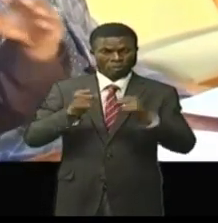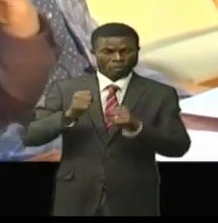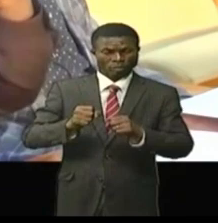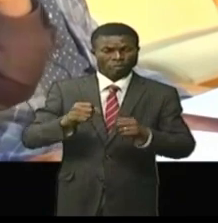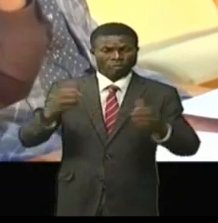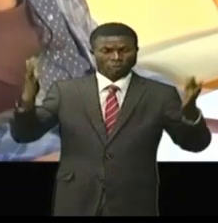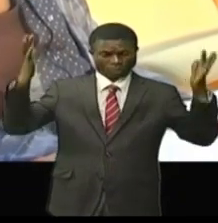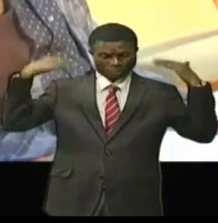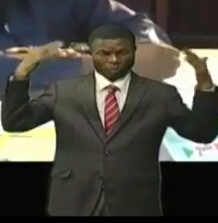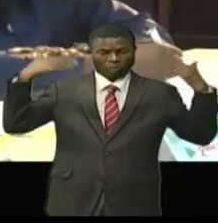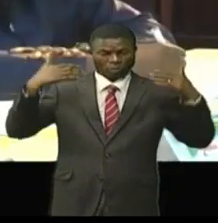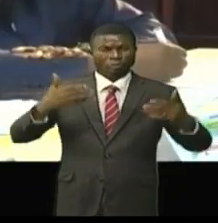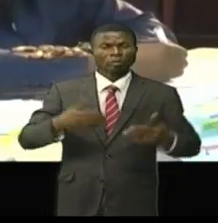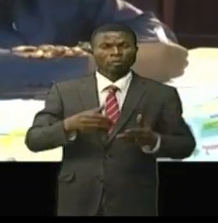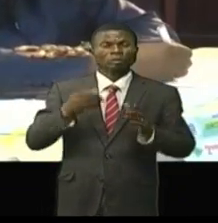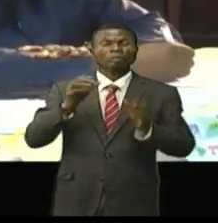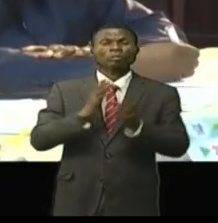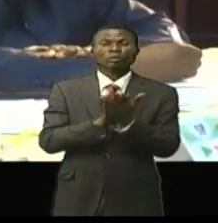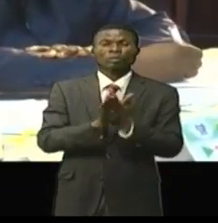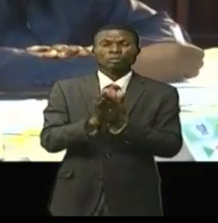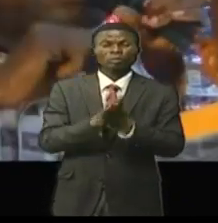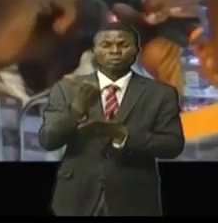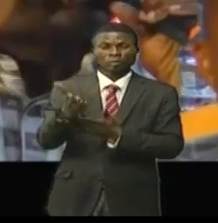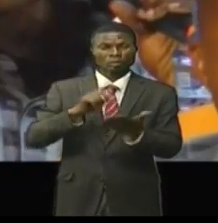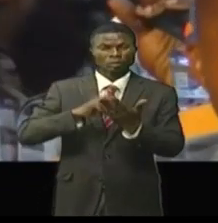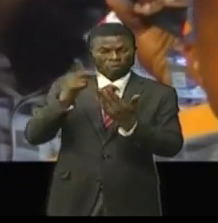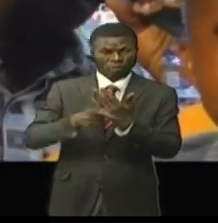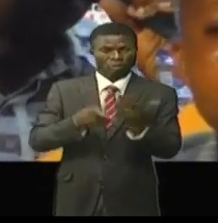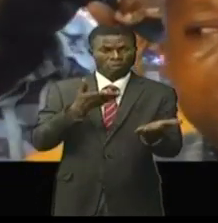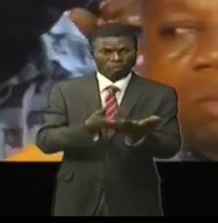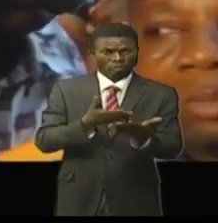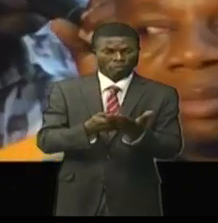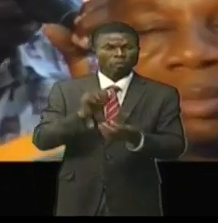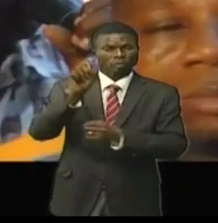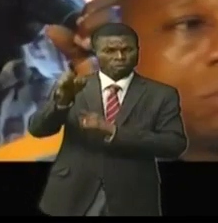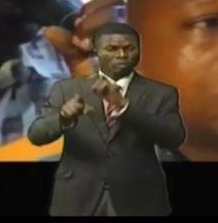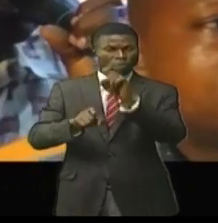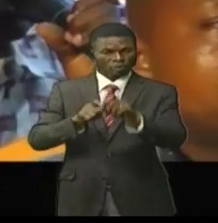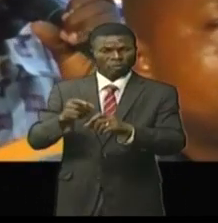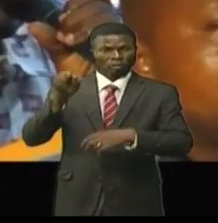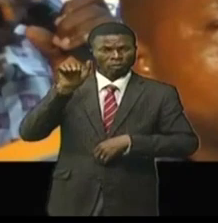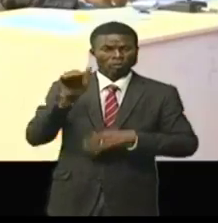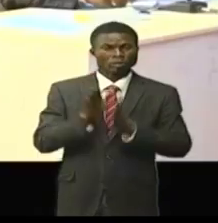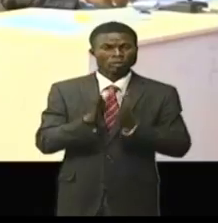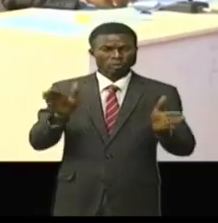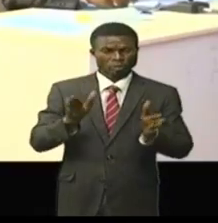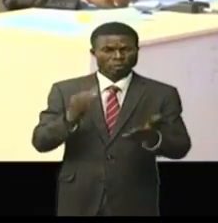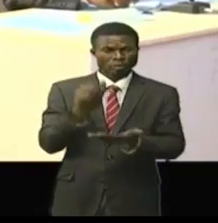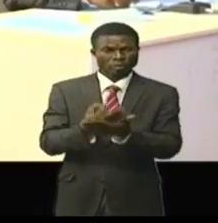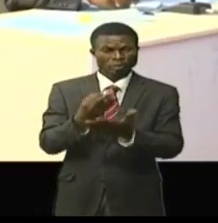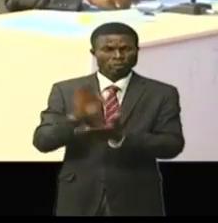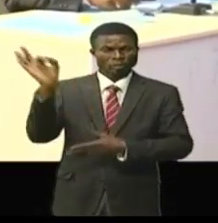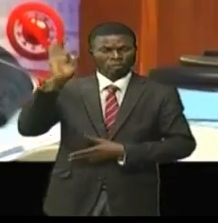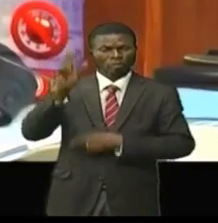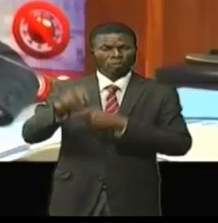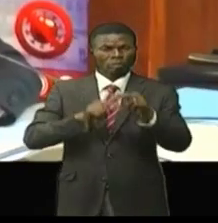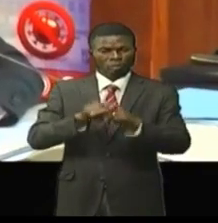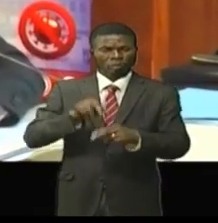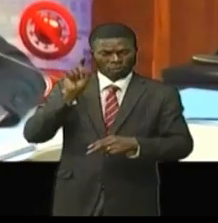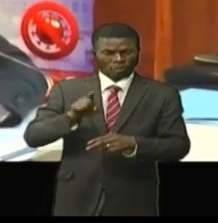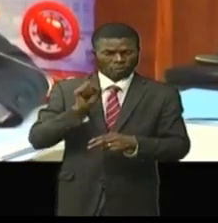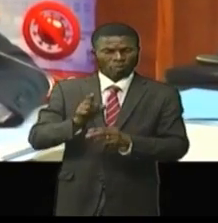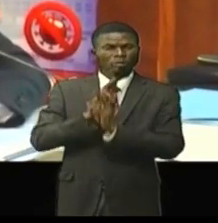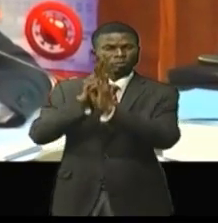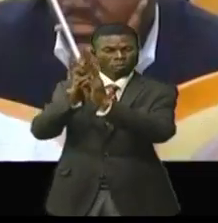réchauffement climatique sont-elles prises en compte dans son programme? Ce sont là les questions auxquelles le directeur général du Fonds forestier national a tâché